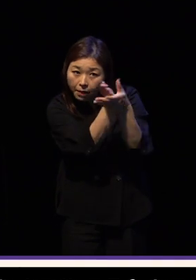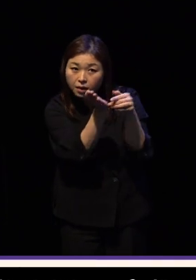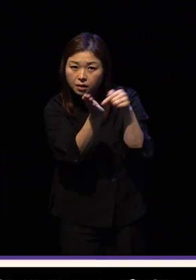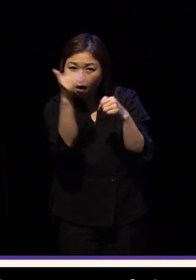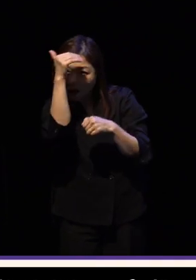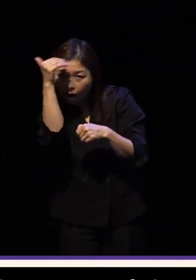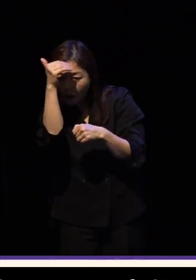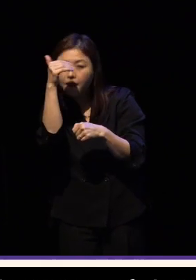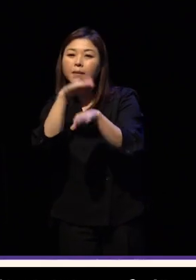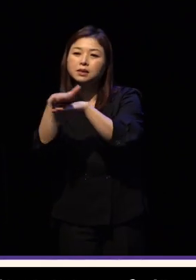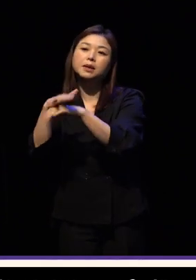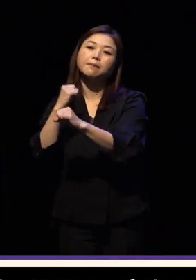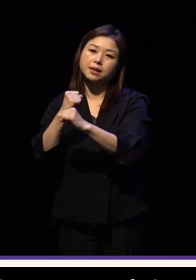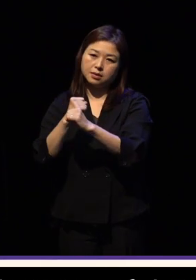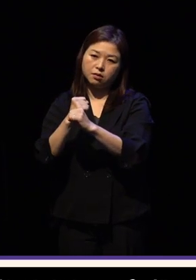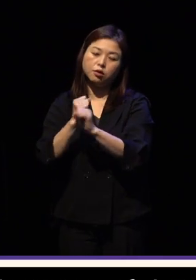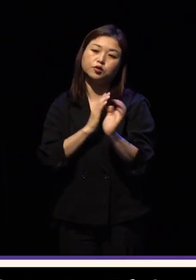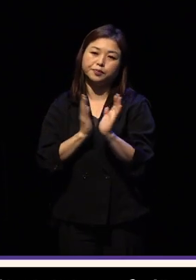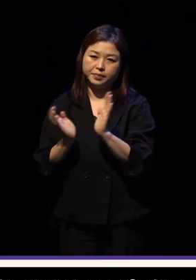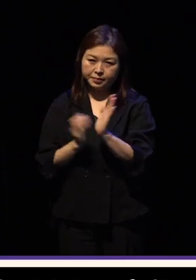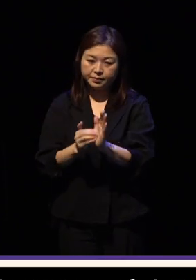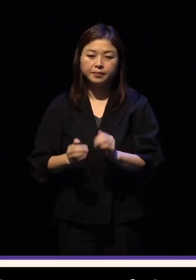했습니다.